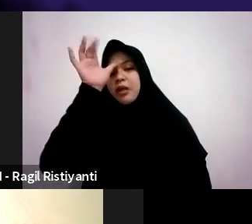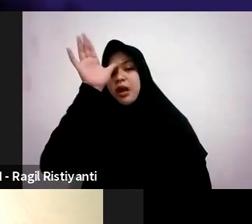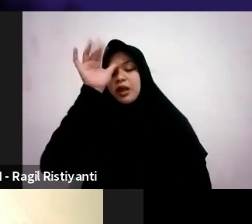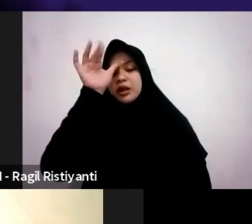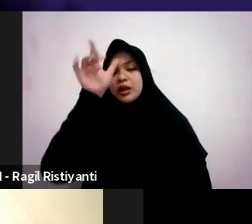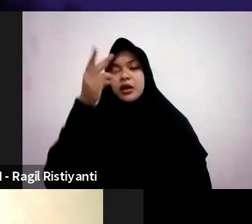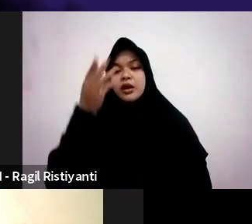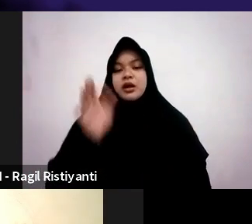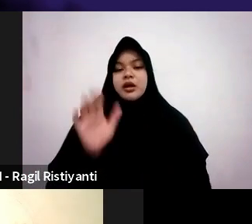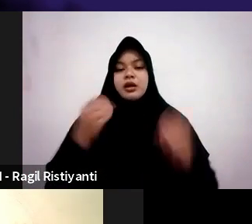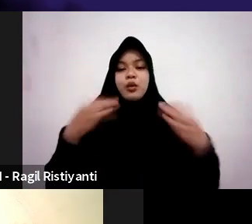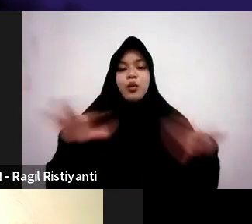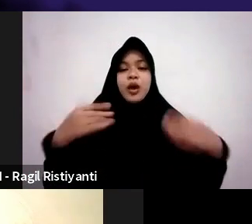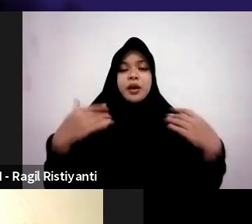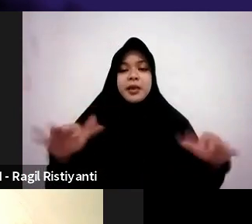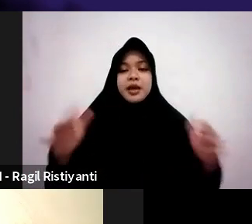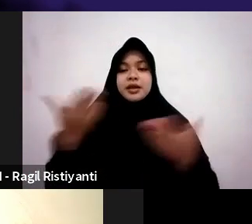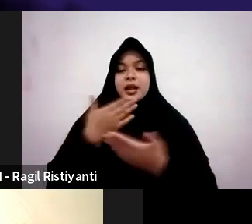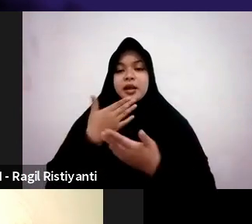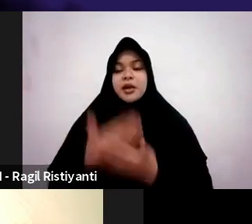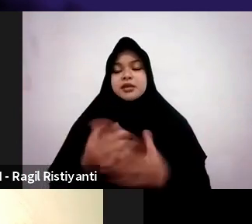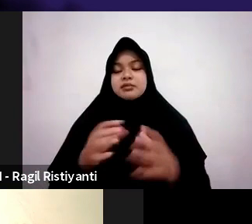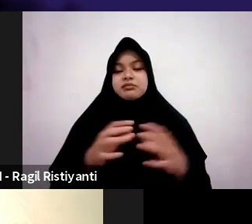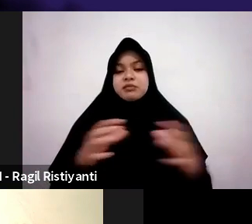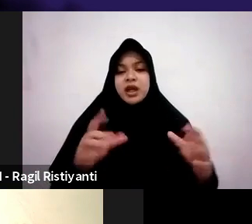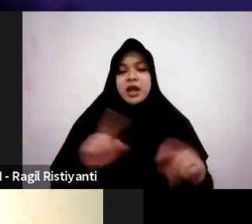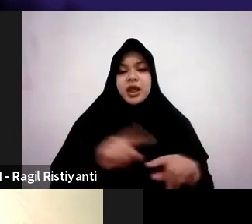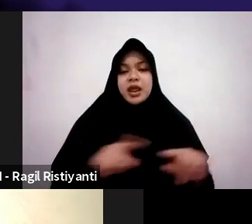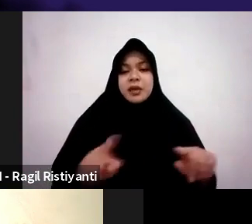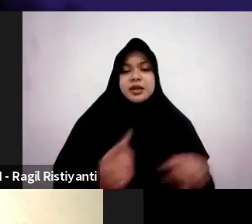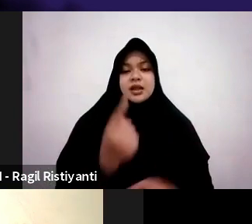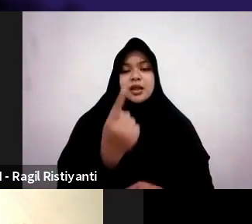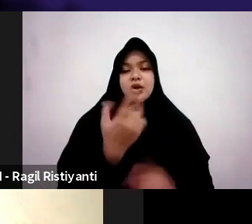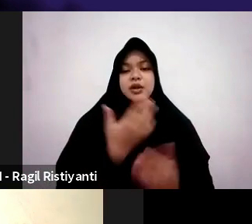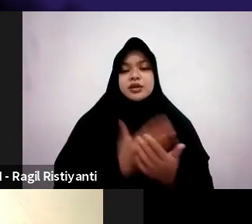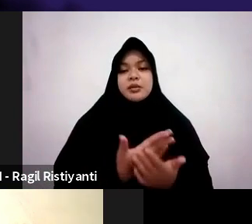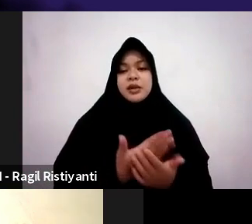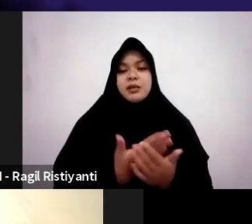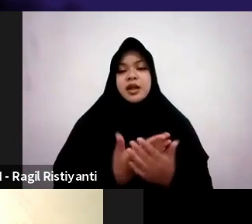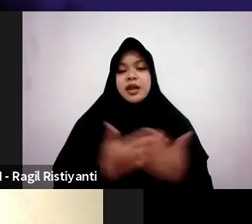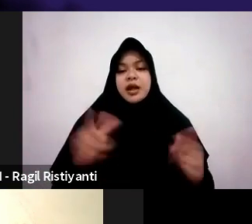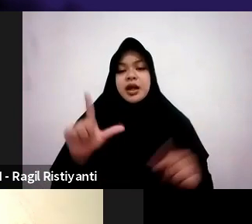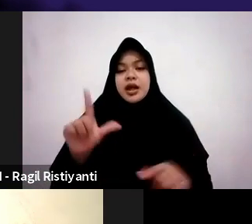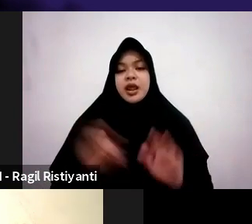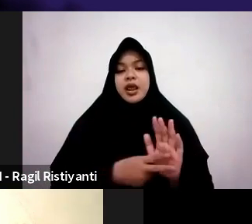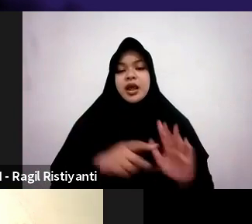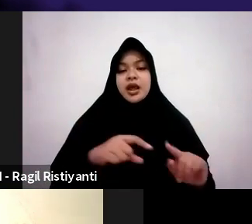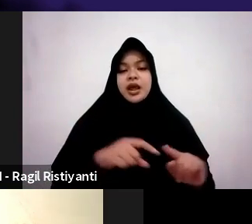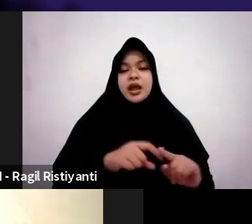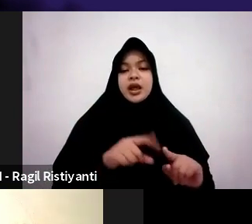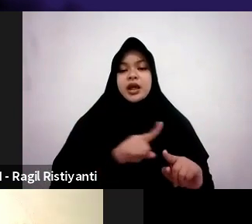Terima kasih banyak atas ini semua tetapi satu yang saya mau minta link untuk yang